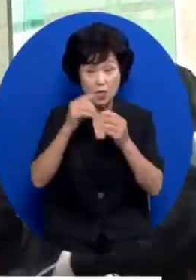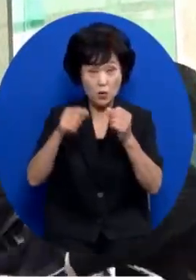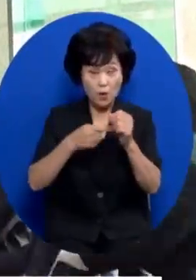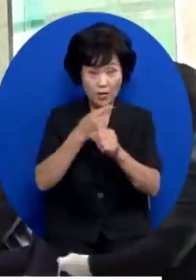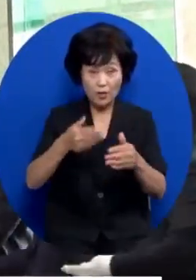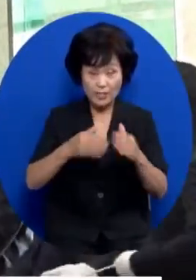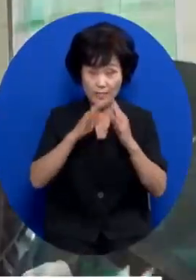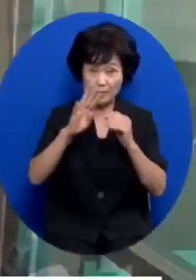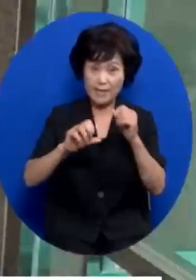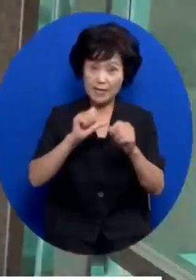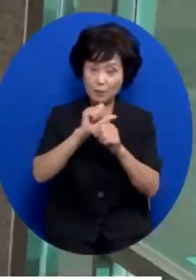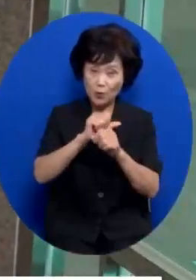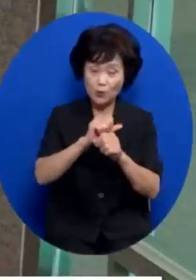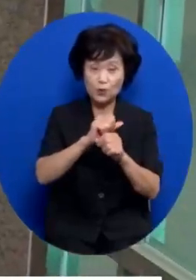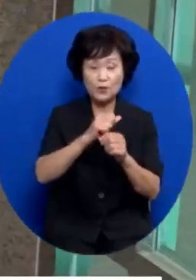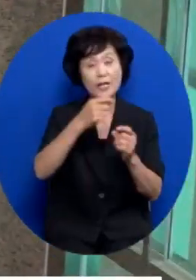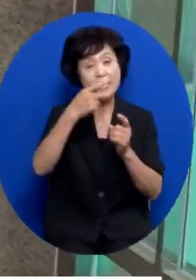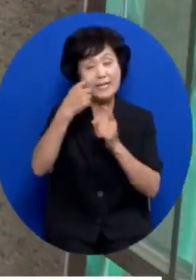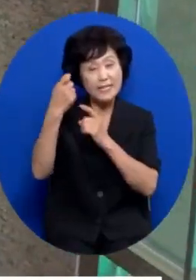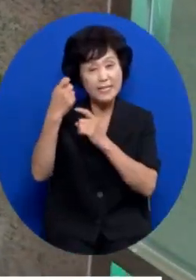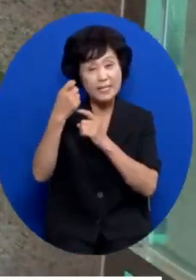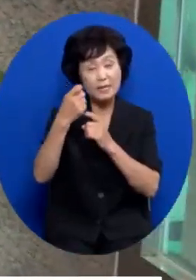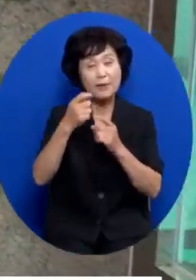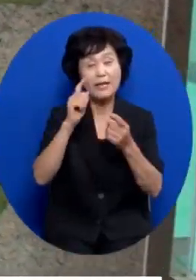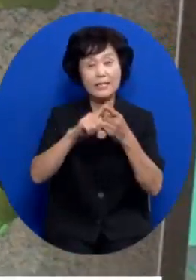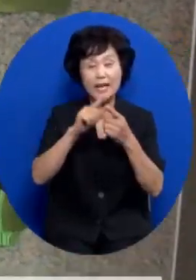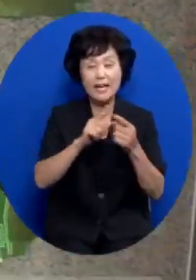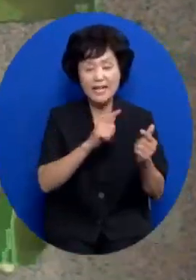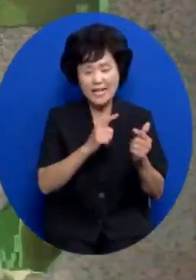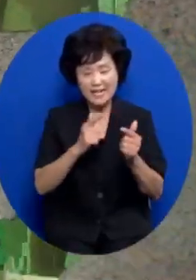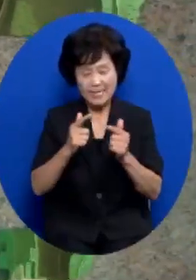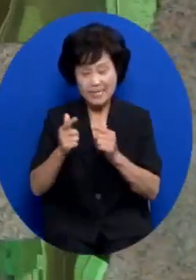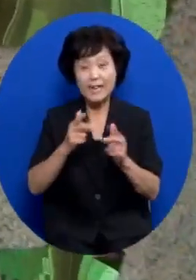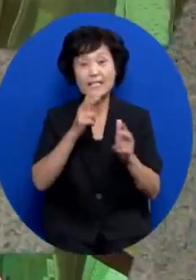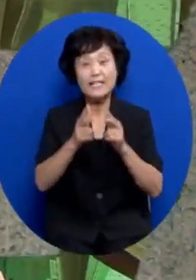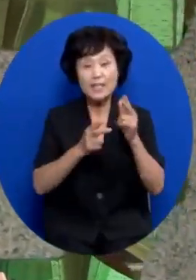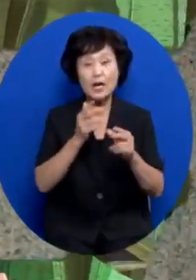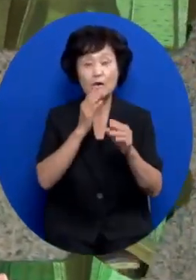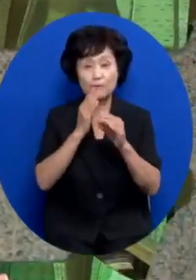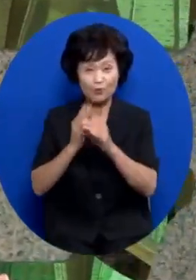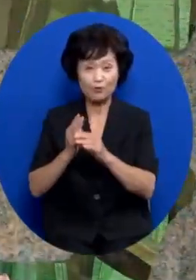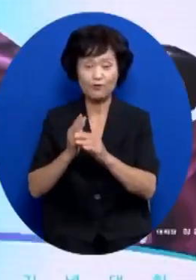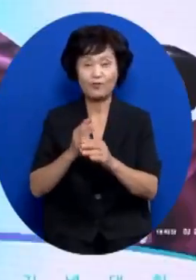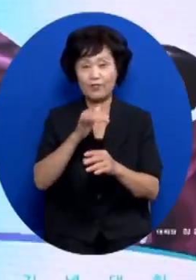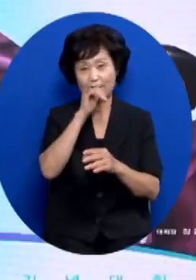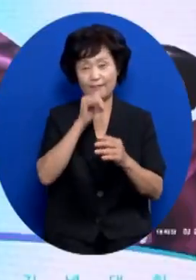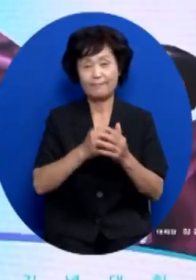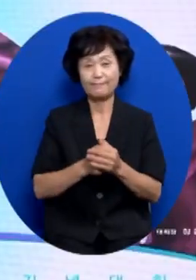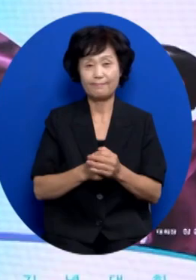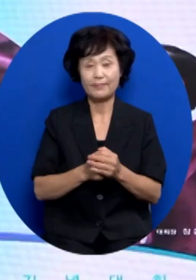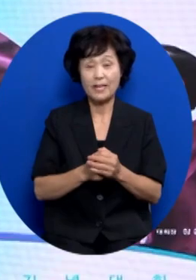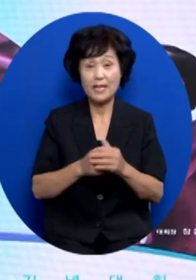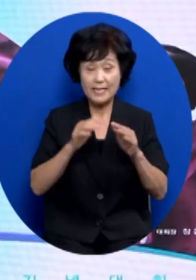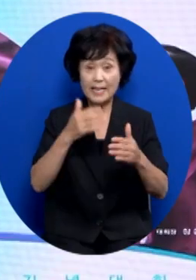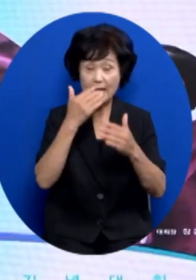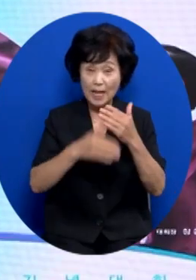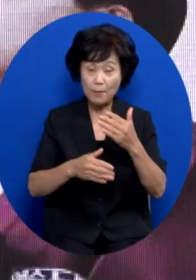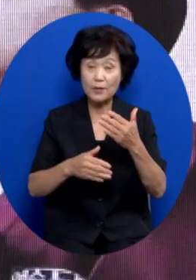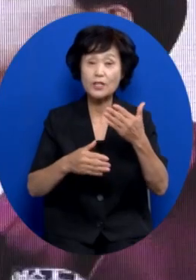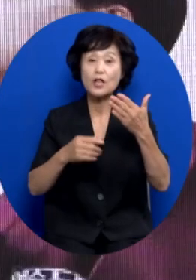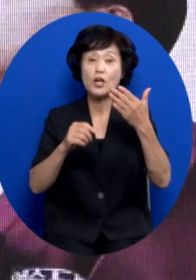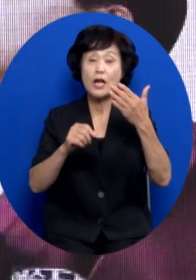설립 45주년을 기리기 위한 크고 작은 행사들을 성공적으로 진행하며 교단의 저력을 보였습니다. 이제 남은